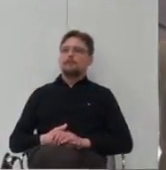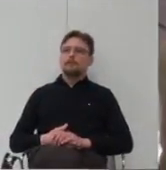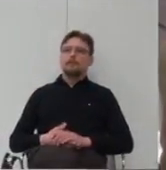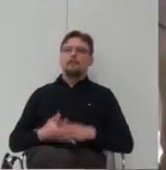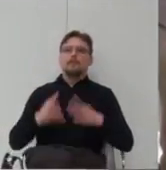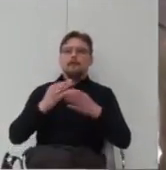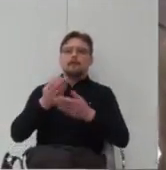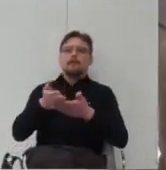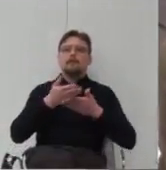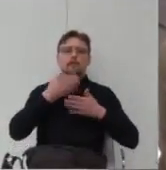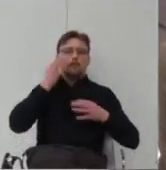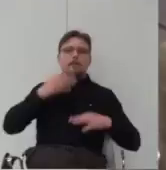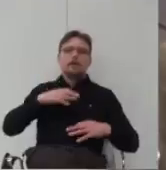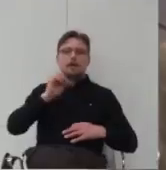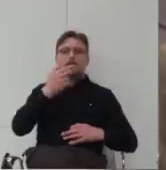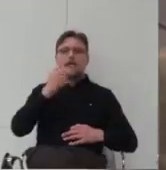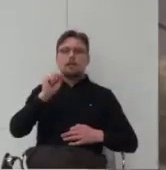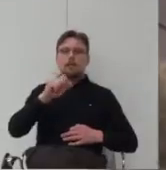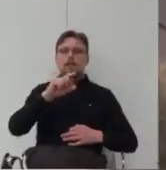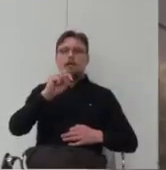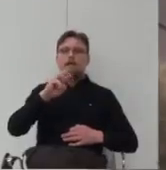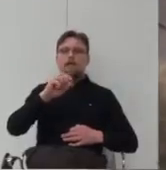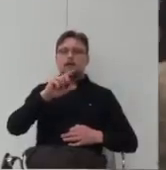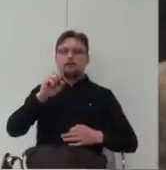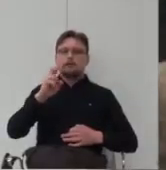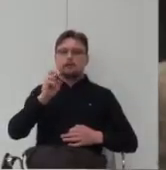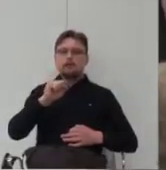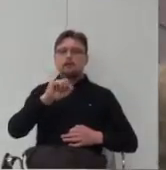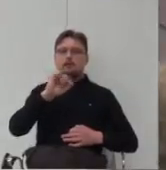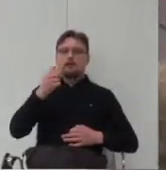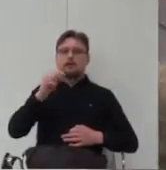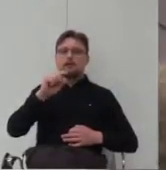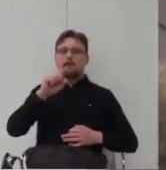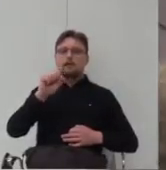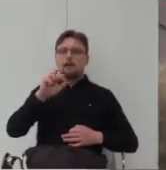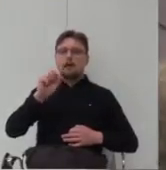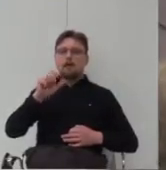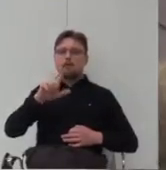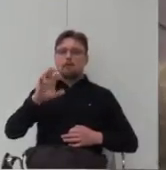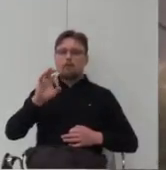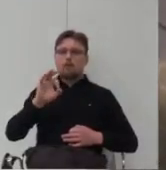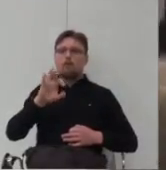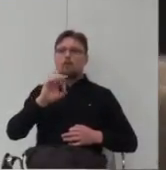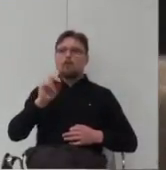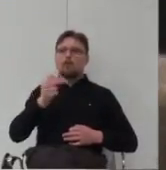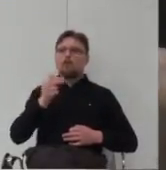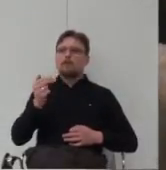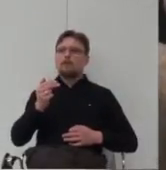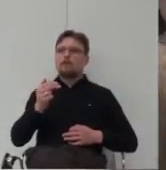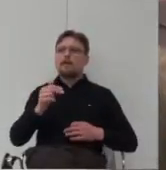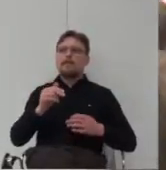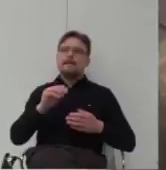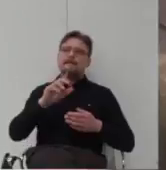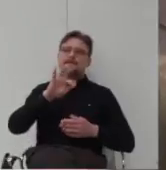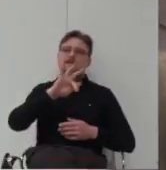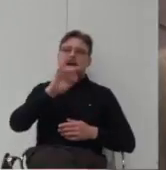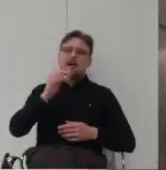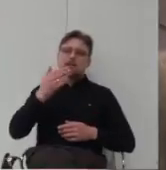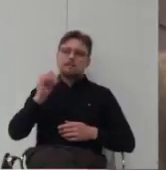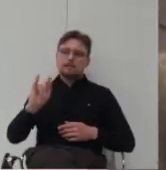I teraz poprosimy Annę Zawadzką, Jana Dawgiało o prezentację w temacie farm miejskich.